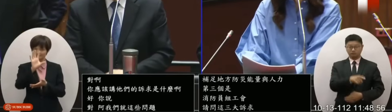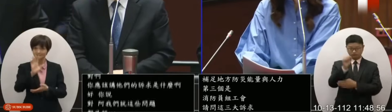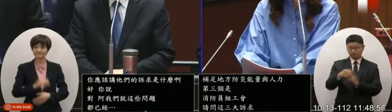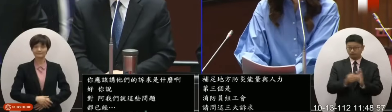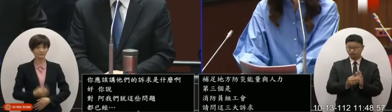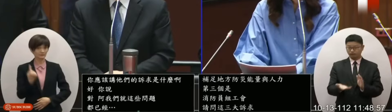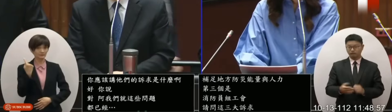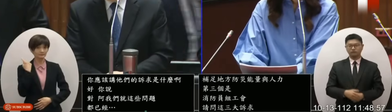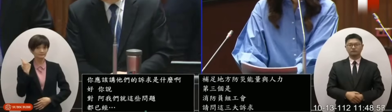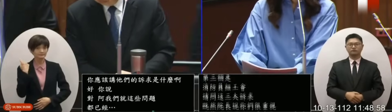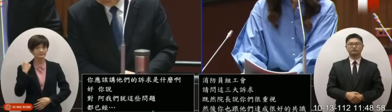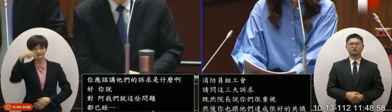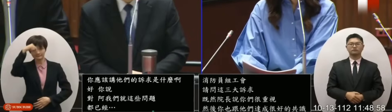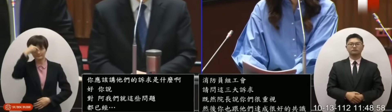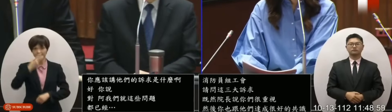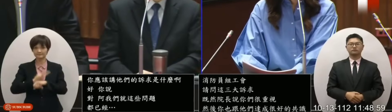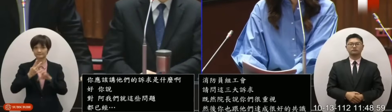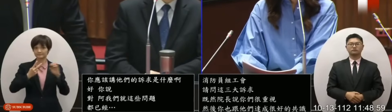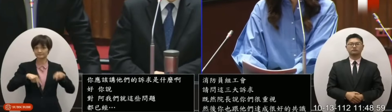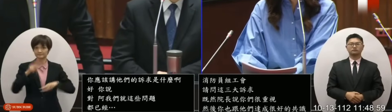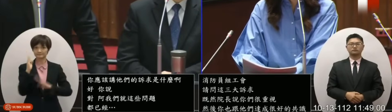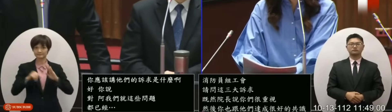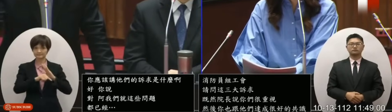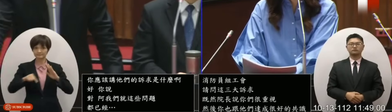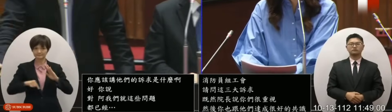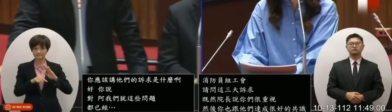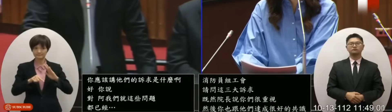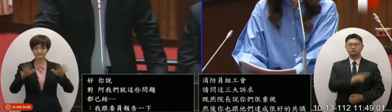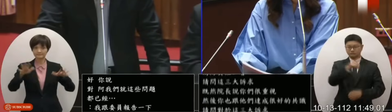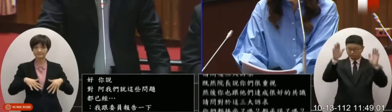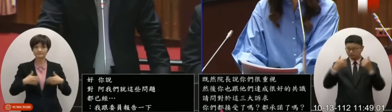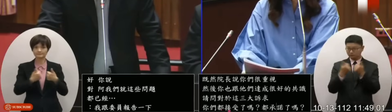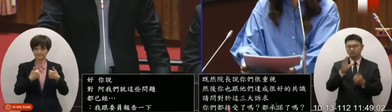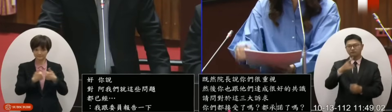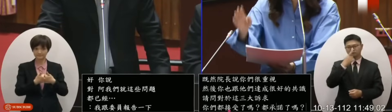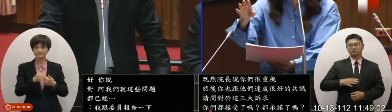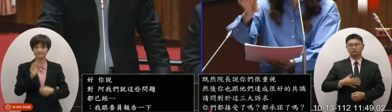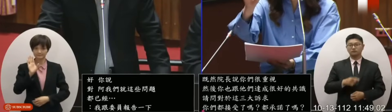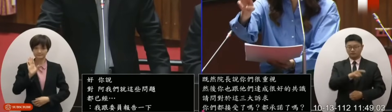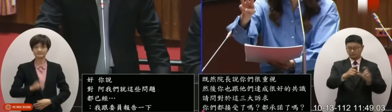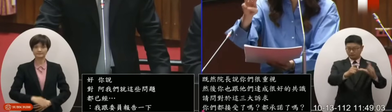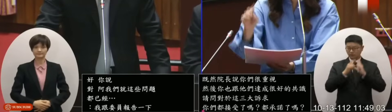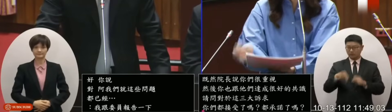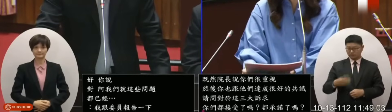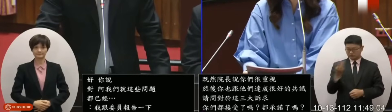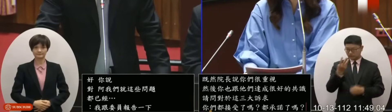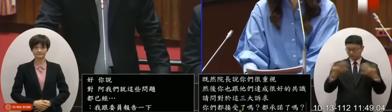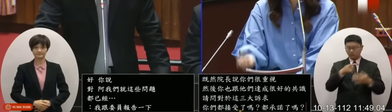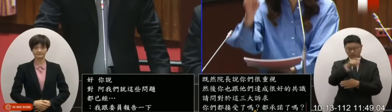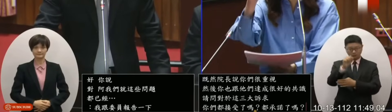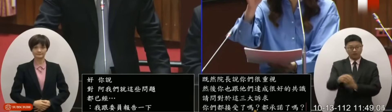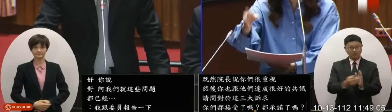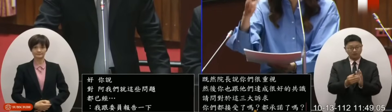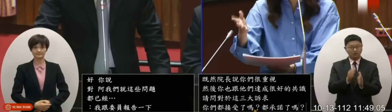吗？ 昨天下午两点在行政院了， 有。我知道你们有召开会议吗？ 对，召开会议。 对，你可以直接告诉我这三点都接受